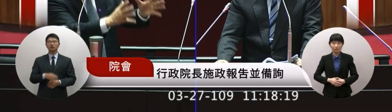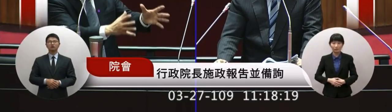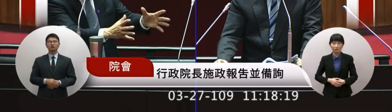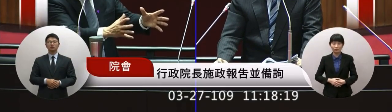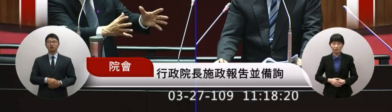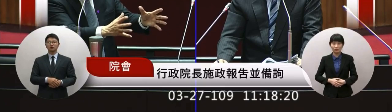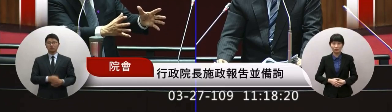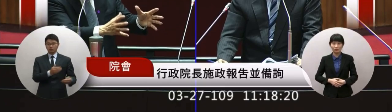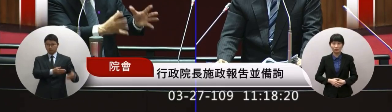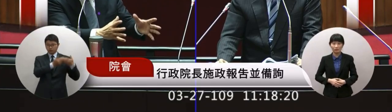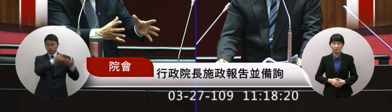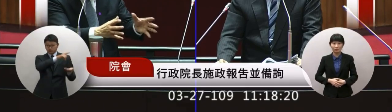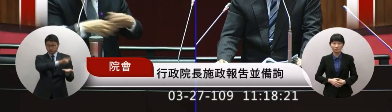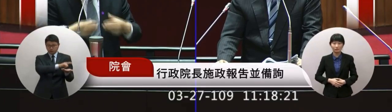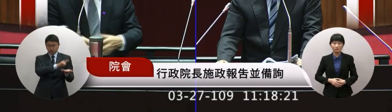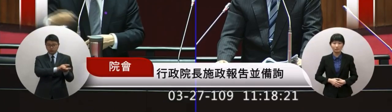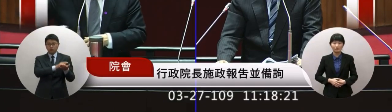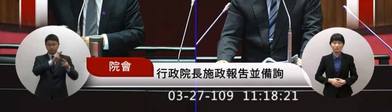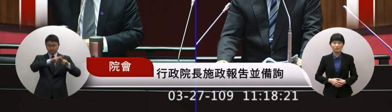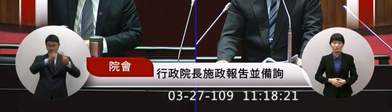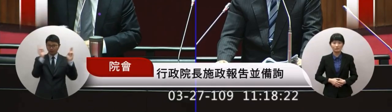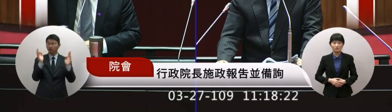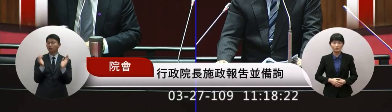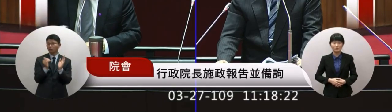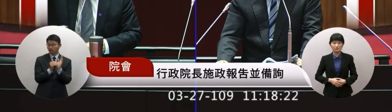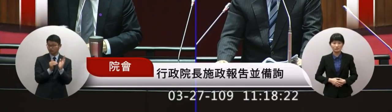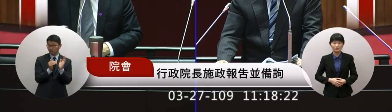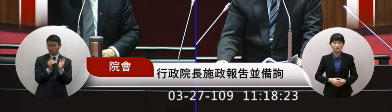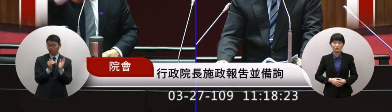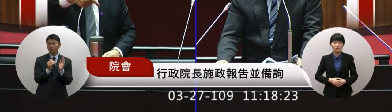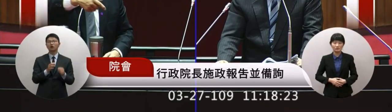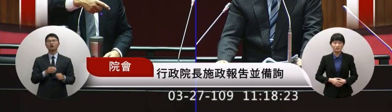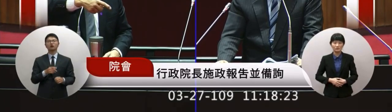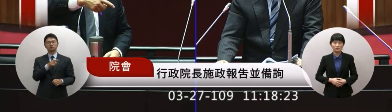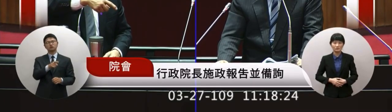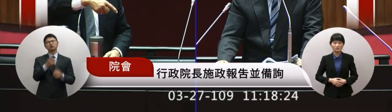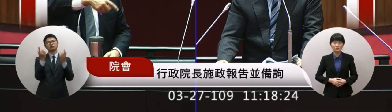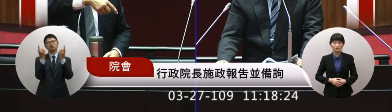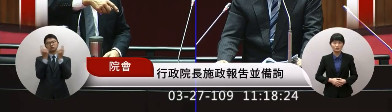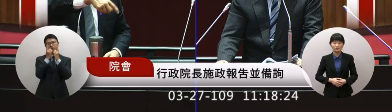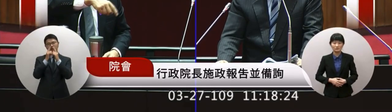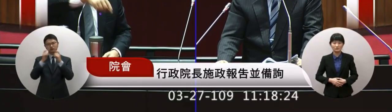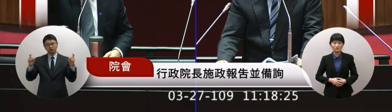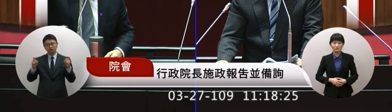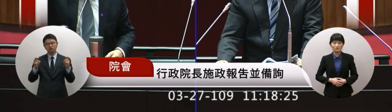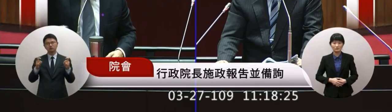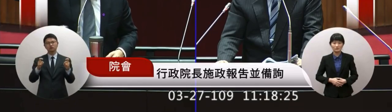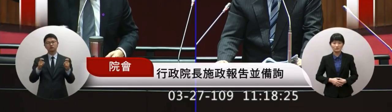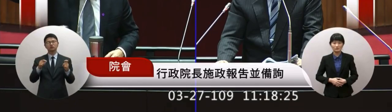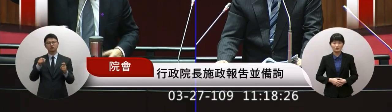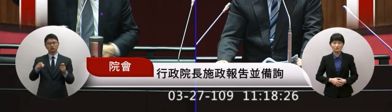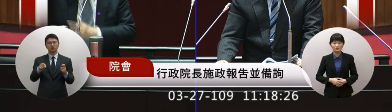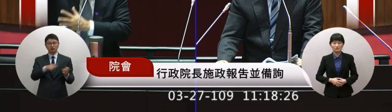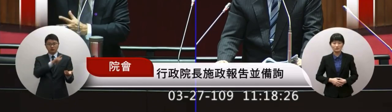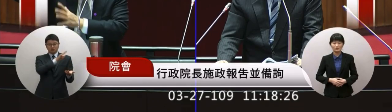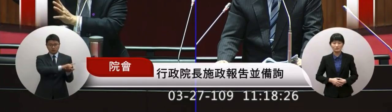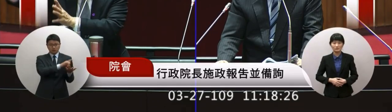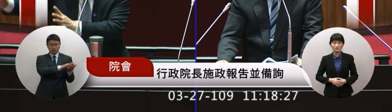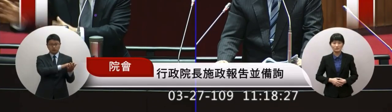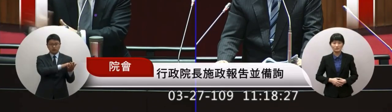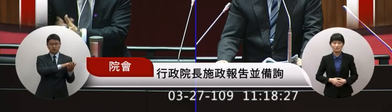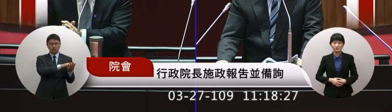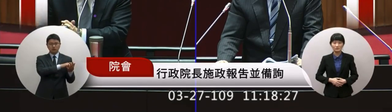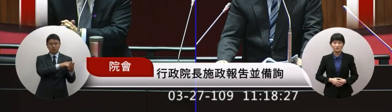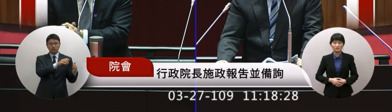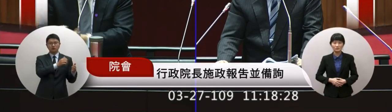虽然解除武汉封城，但是他的北京还是不能让武汉的人进去，他还是